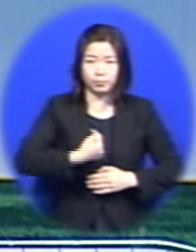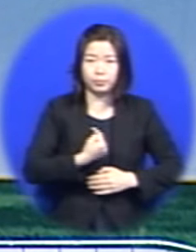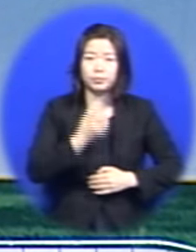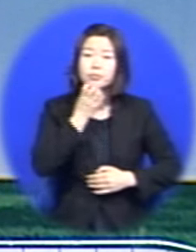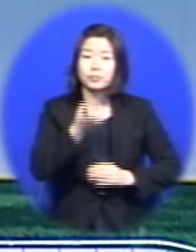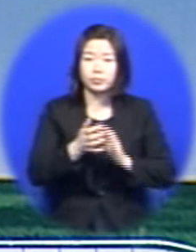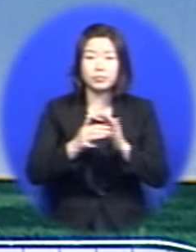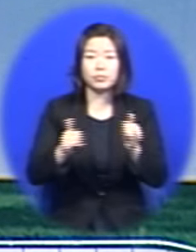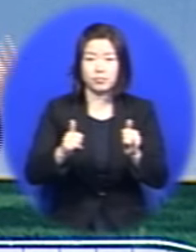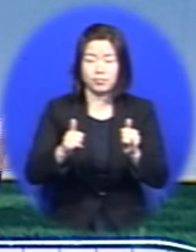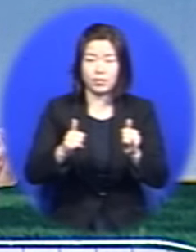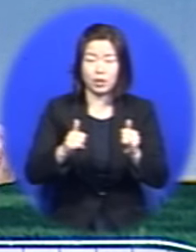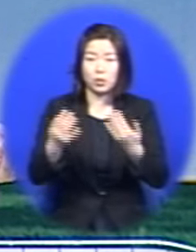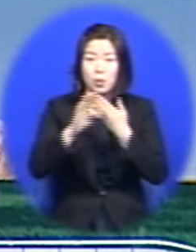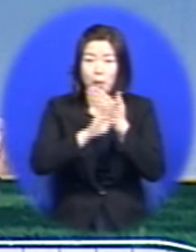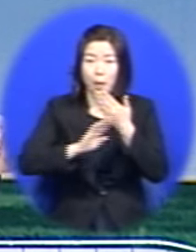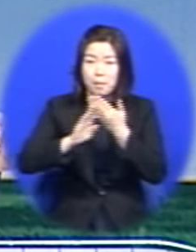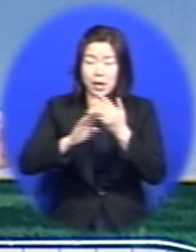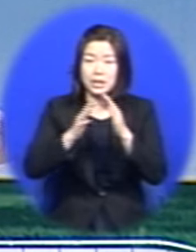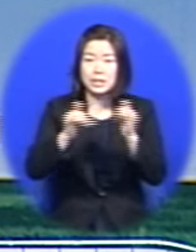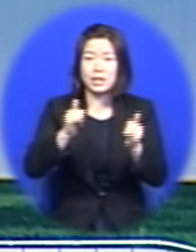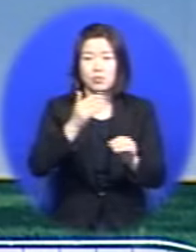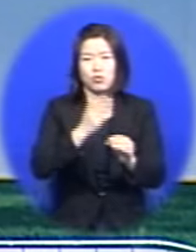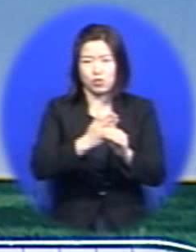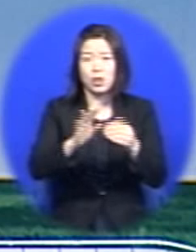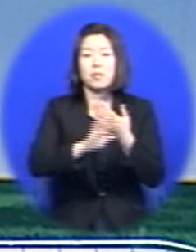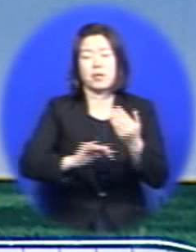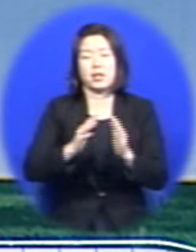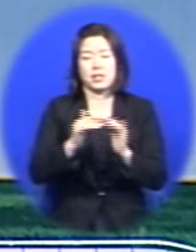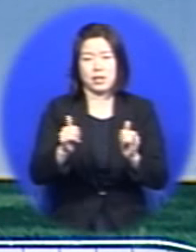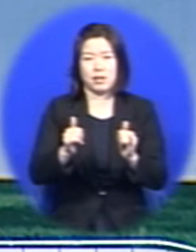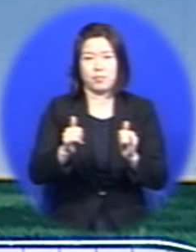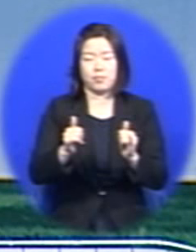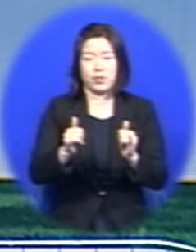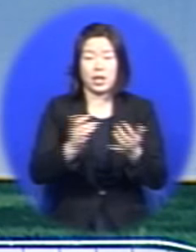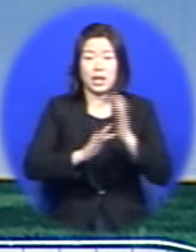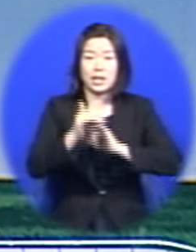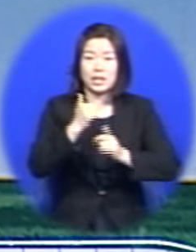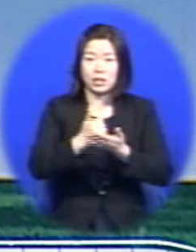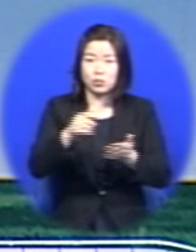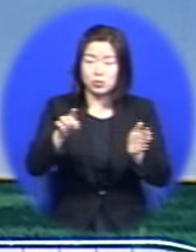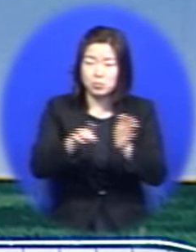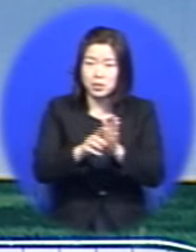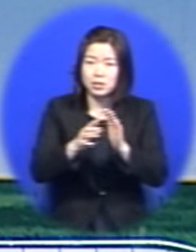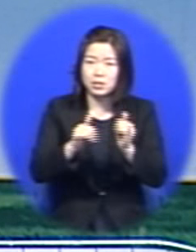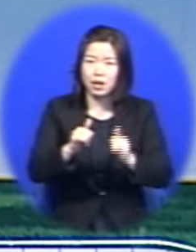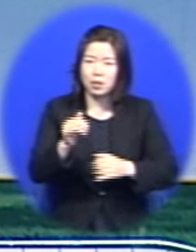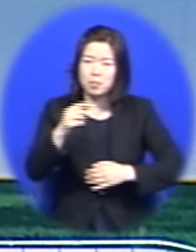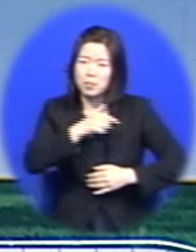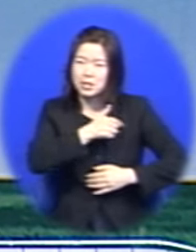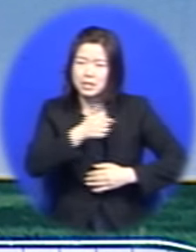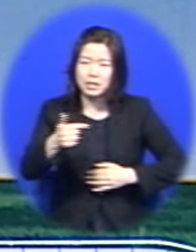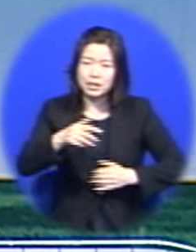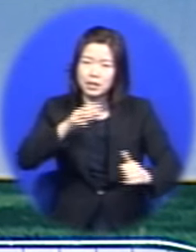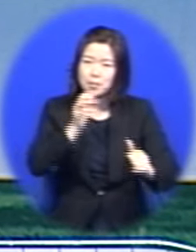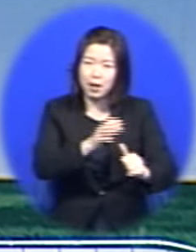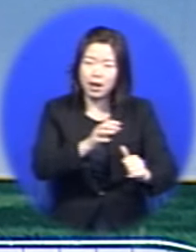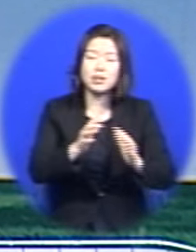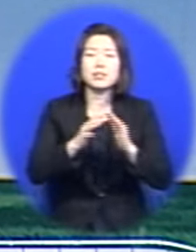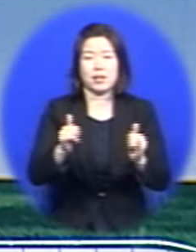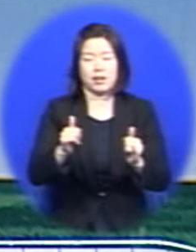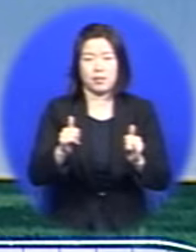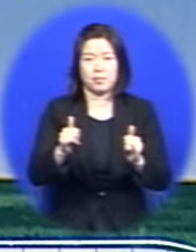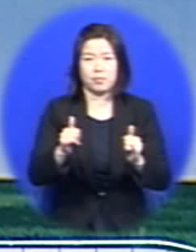유대인이고 바리새인 중에 바리새인이고 예수 믿는 사람을 엄청나게 핍박하던 사람이에요. 그러니까